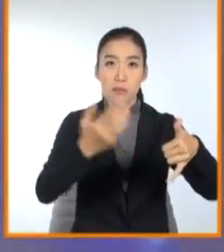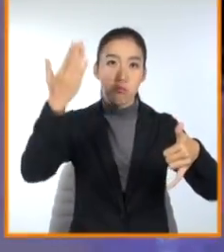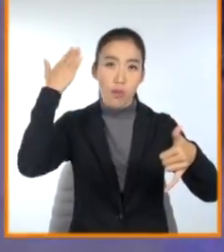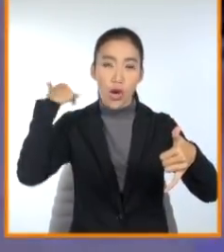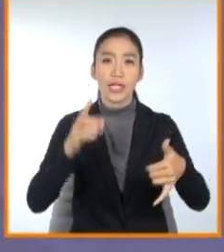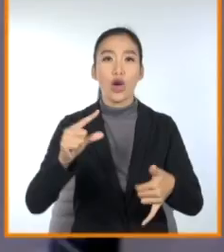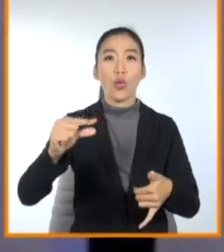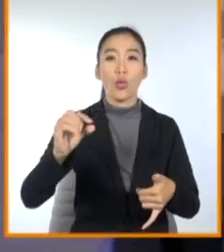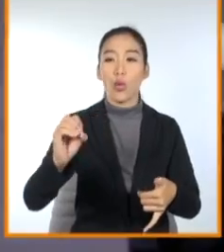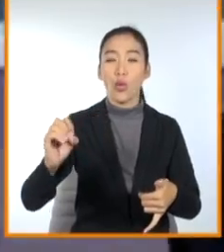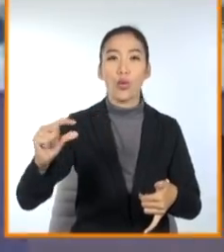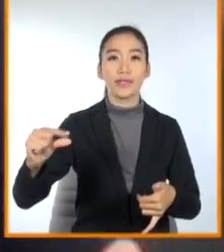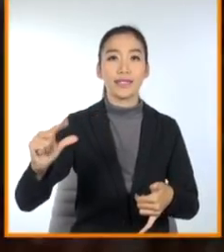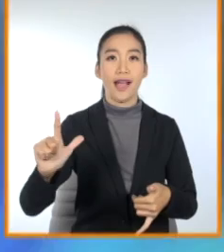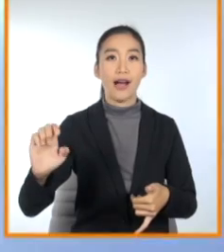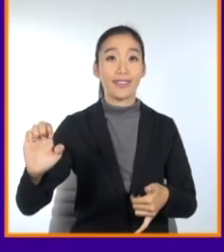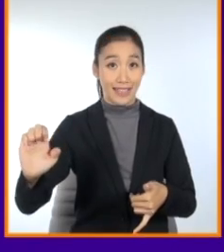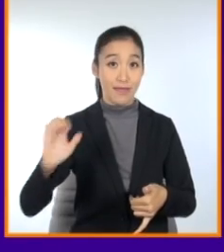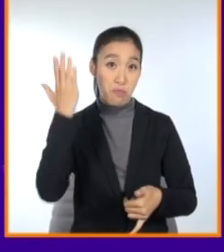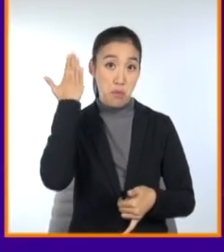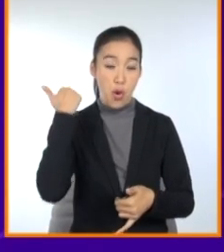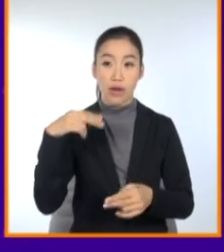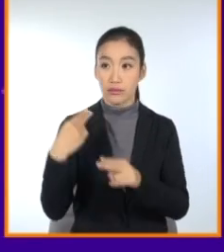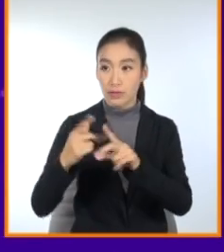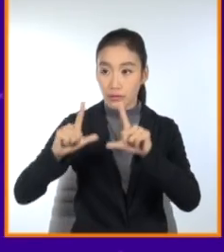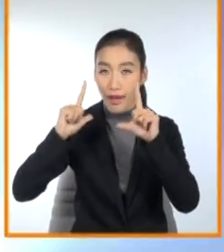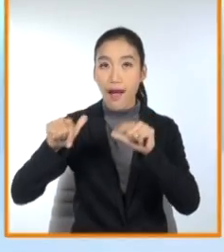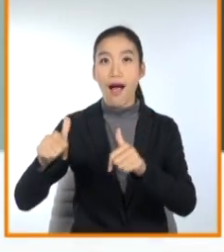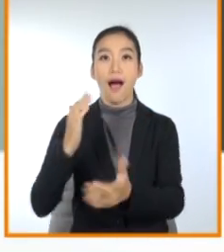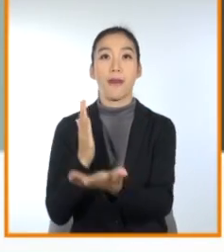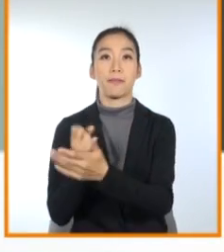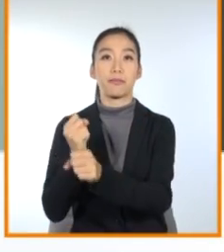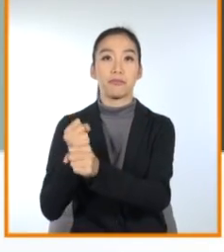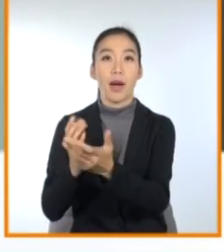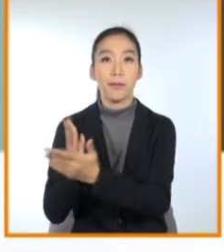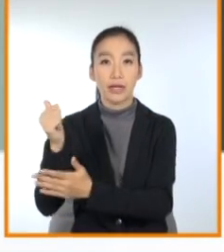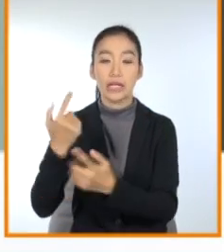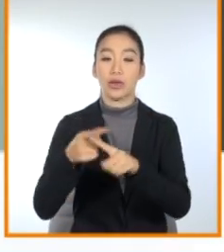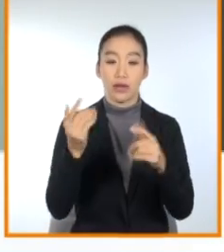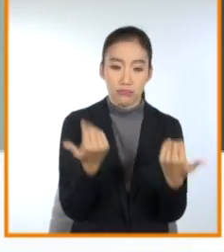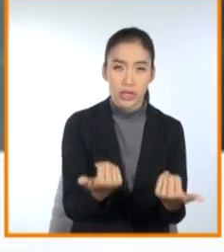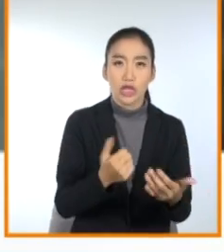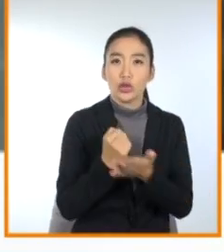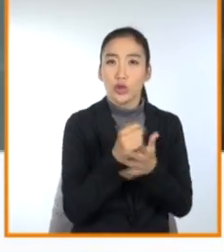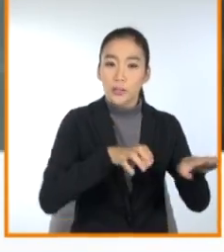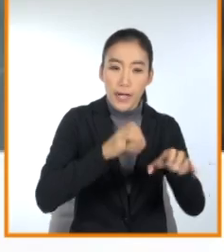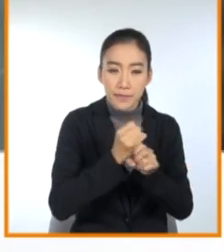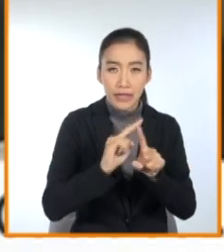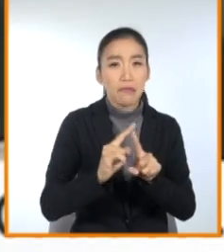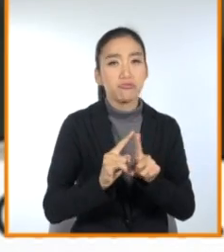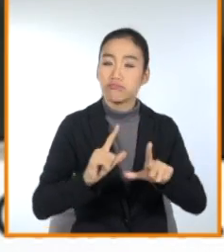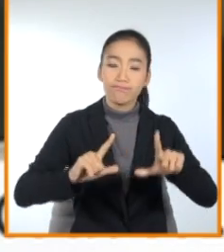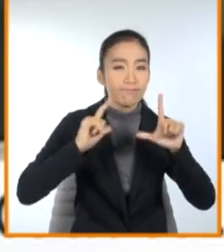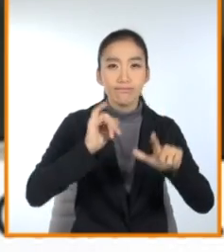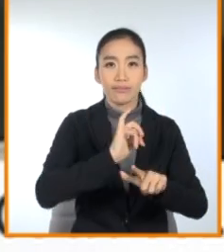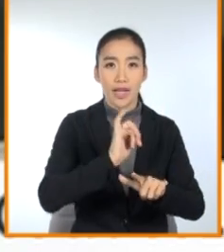ค่าย Google คู่แข่งรายสำคัญของ Yahoo ก่อนหน้านี้ Yahoo ได้รับความนิยมในจังหวะที่ธุรกิจโฆษณาทางอินเทอร์เน็ตยังมีขน